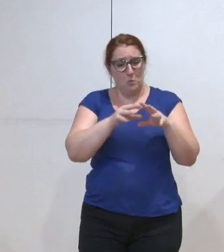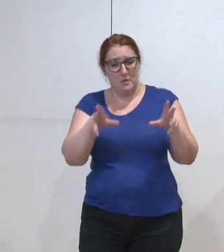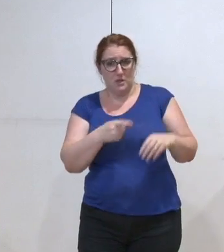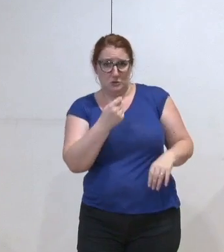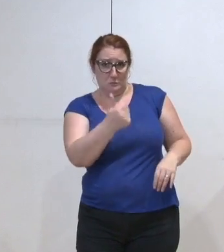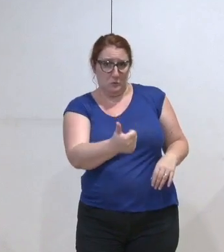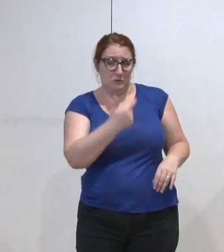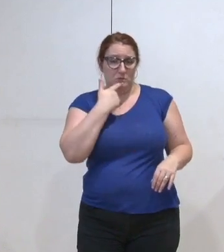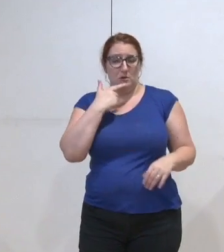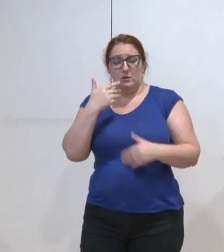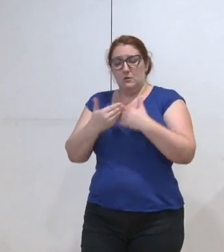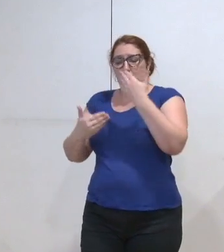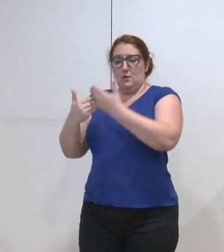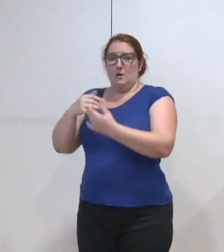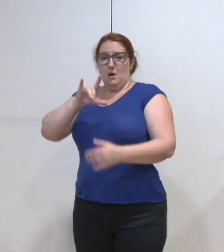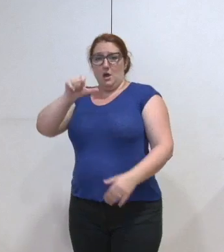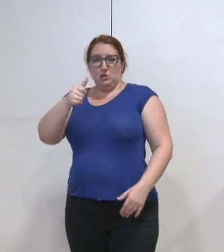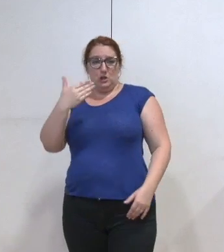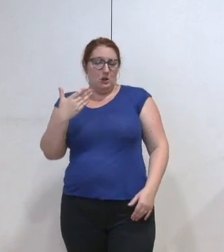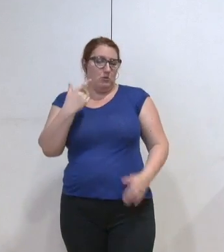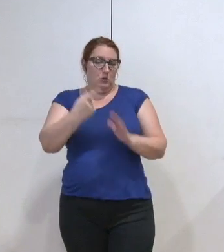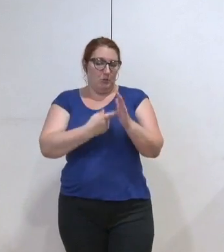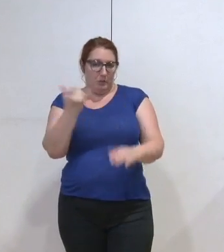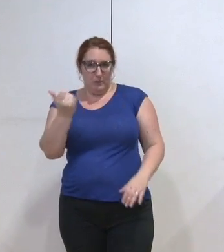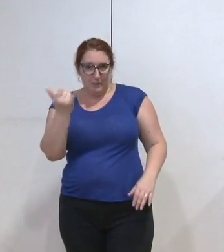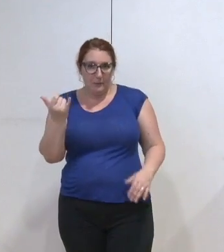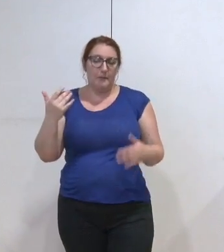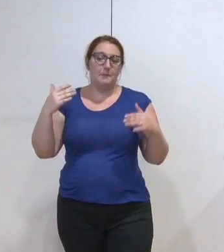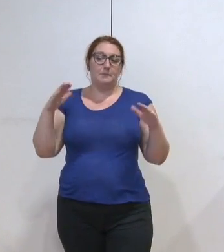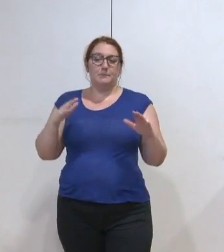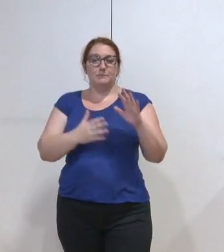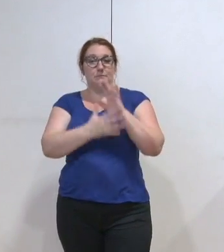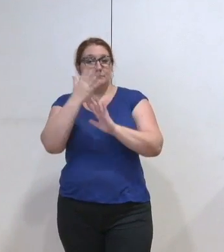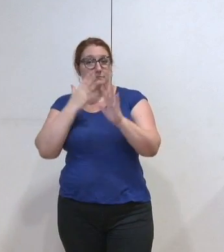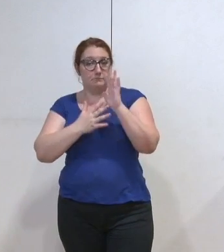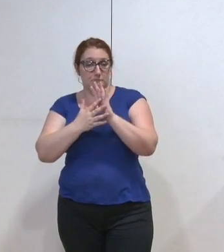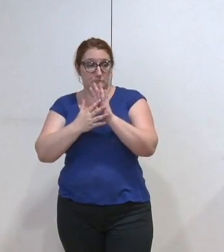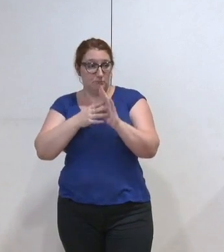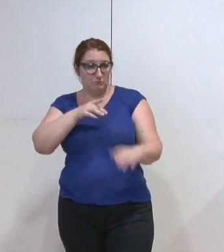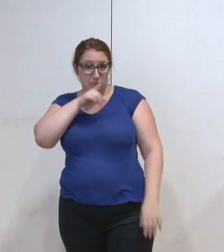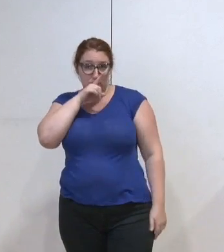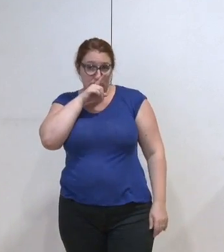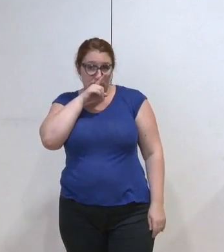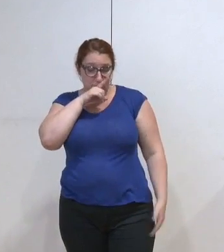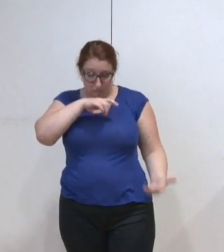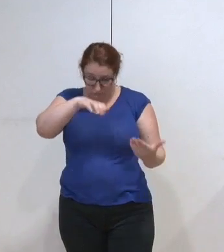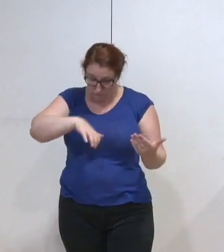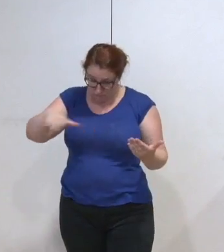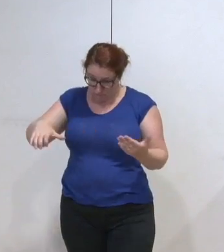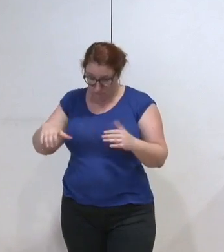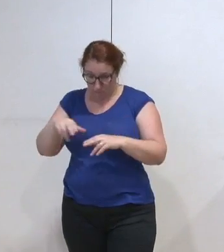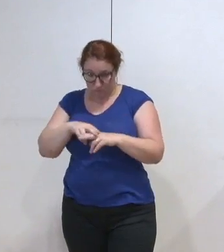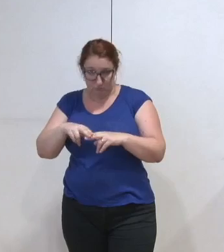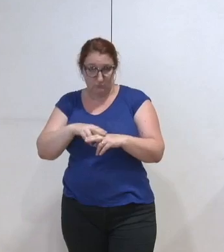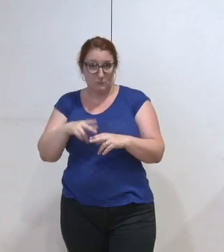la construction de logements sociaux je n'y reviens pas lorsque vous n'évoquez à aucun moment laallocation municipale d'habitation que nous avions